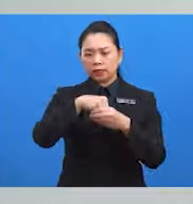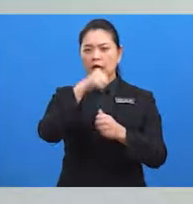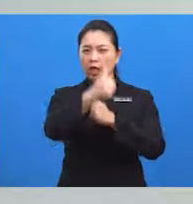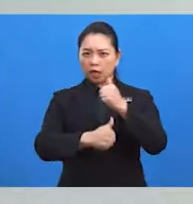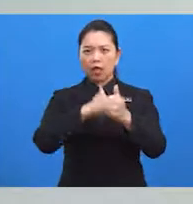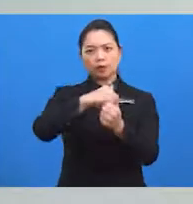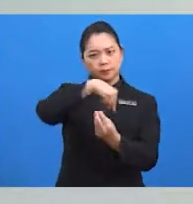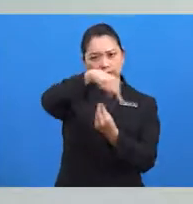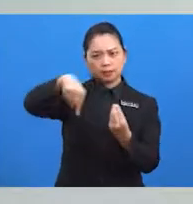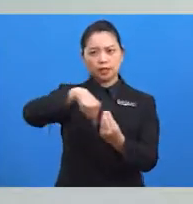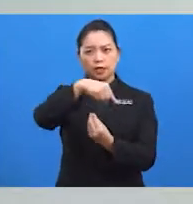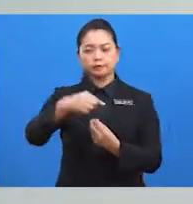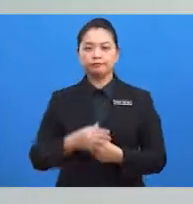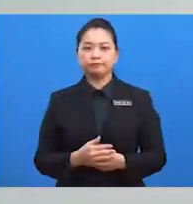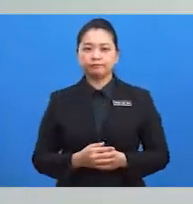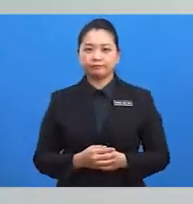sekitar